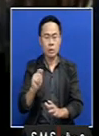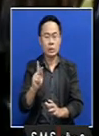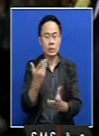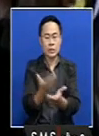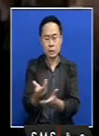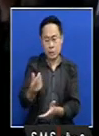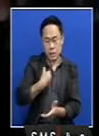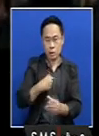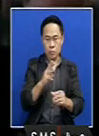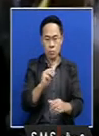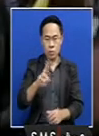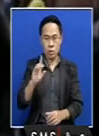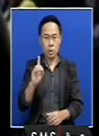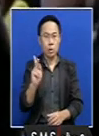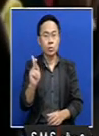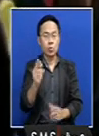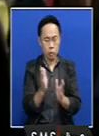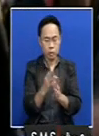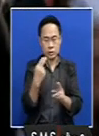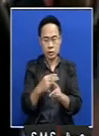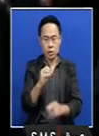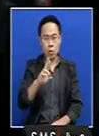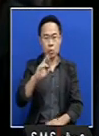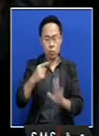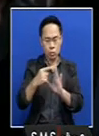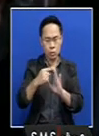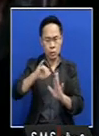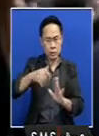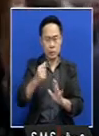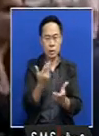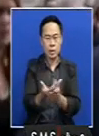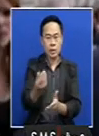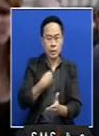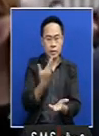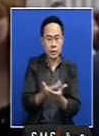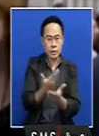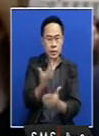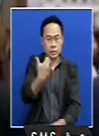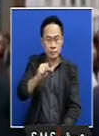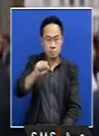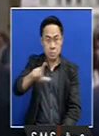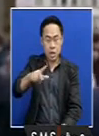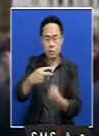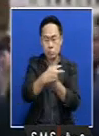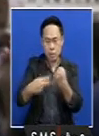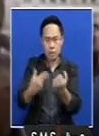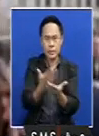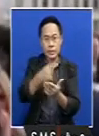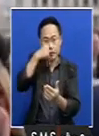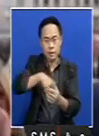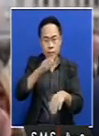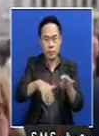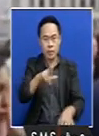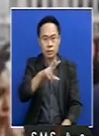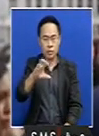เชยไปจากกมรดกของนายโรเจอร์โรดาสไปประมาณ 10้าล้านดอลลาร์สหรัฐคิดเป็นเงินไทยก็กว่า